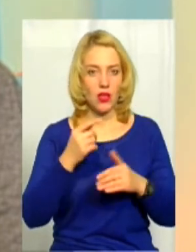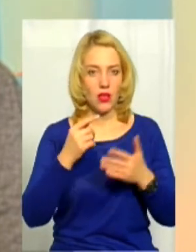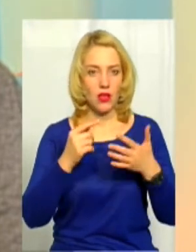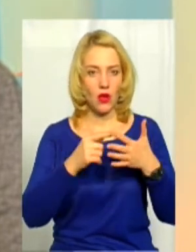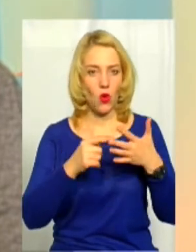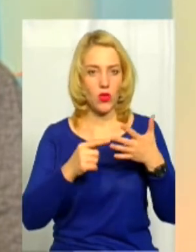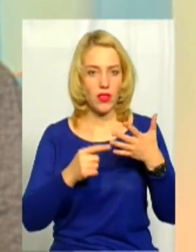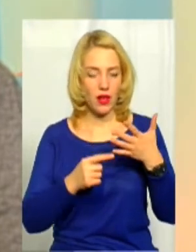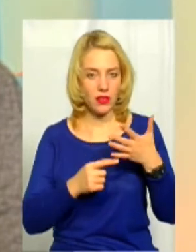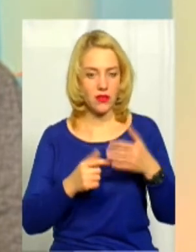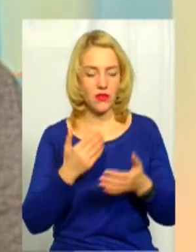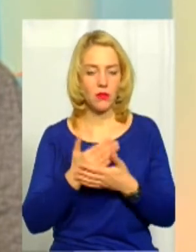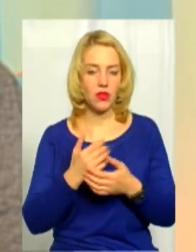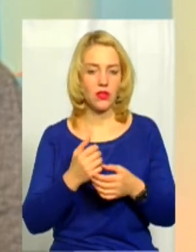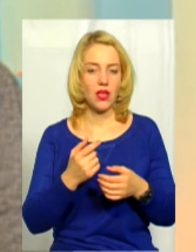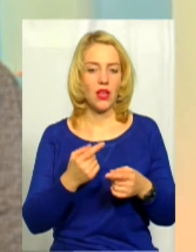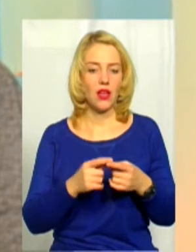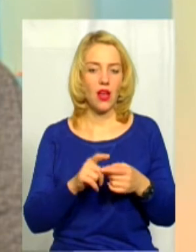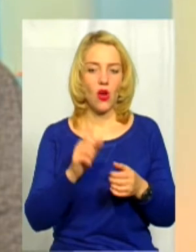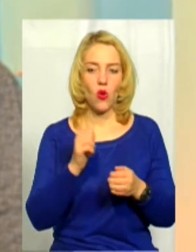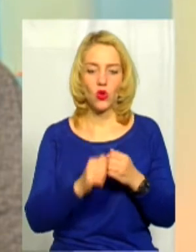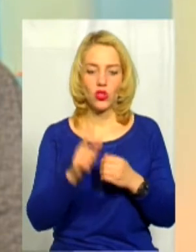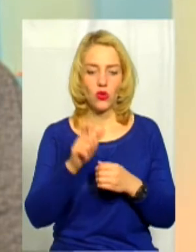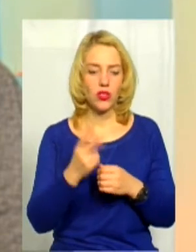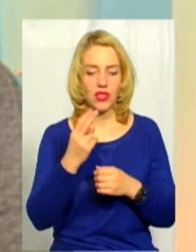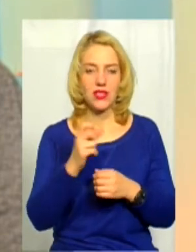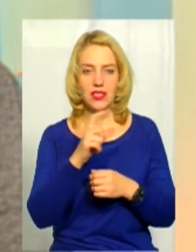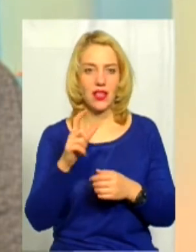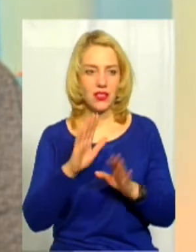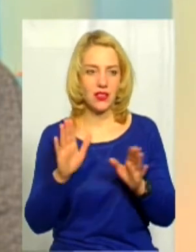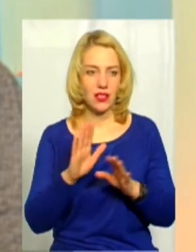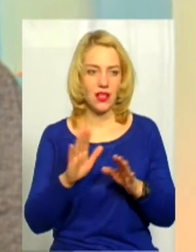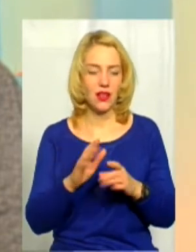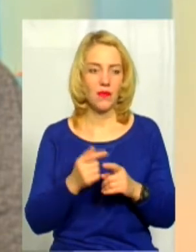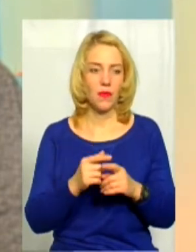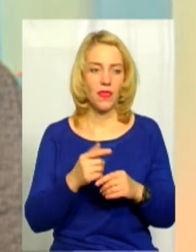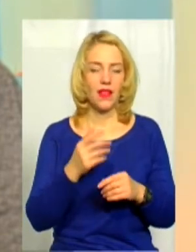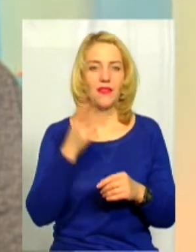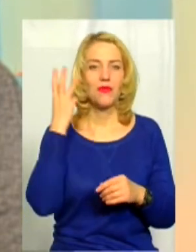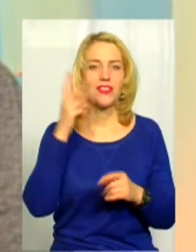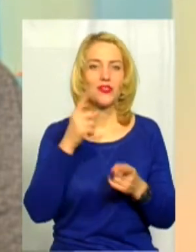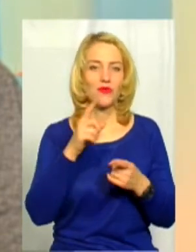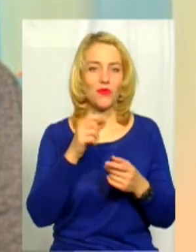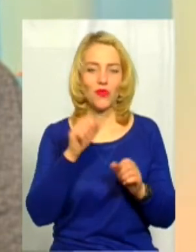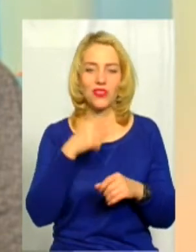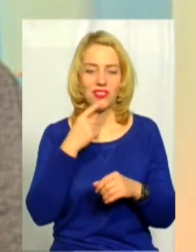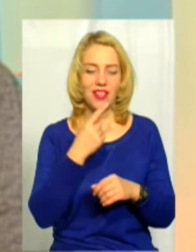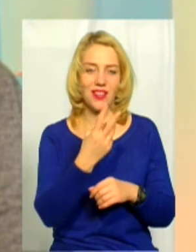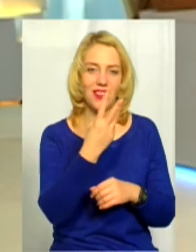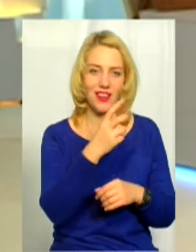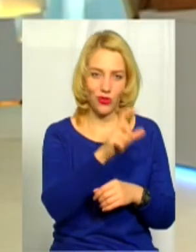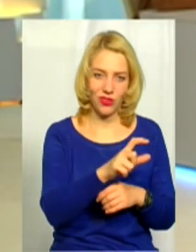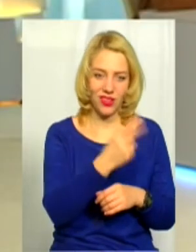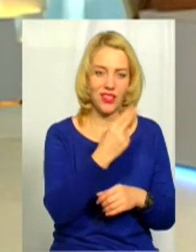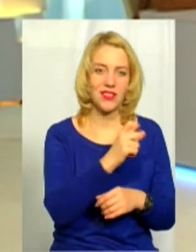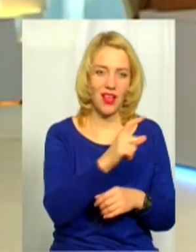сказати, що за кожною людиною це стоїть цех, тому що словом цех в Хмельницькому називають 3 швачки – це цех, і 300 швачок – це теж цех. Ага. Тобто, що